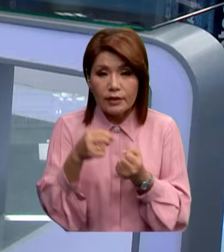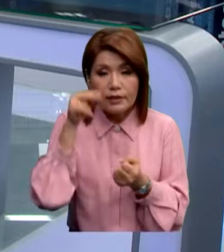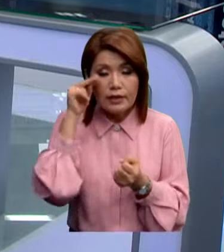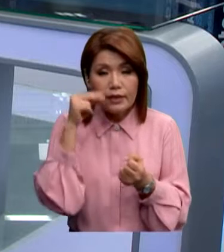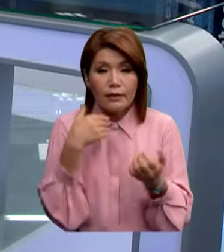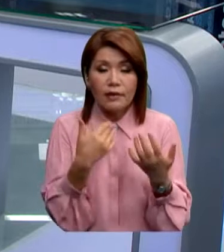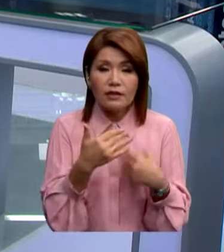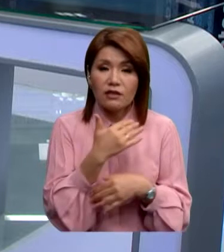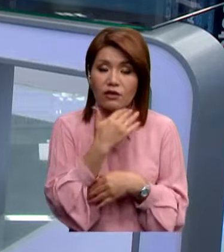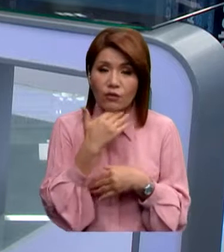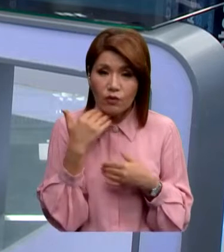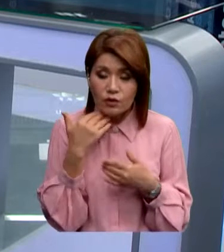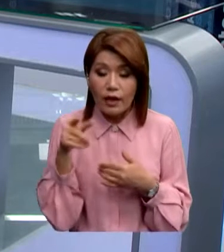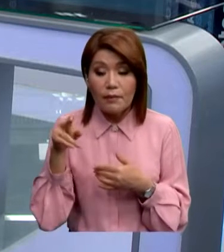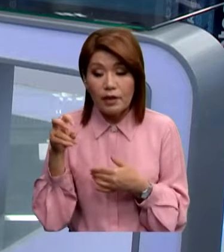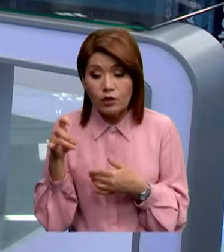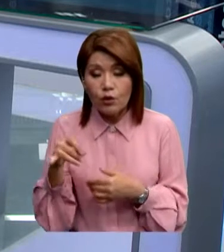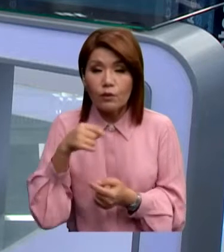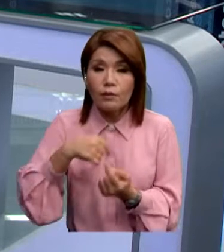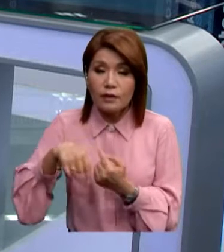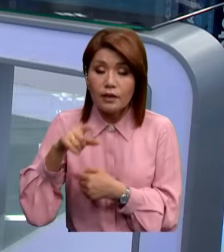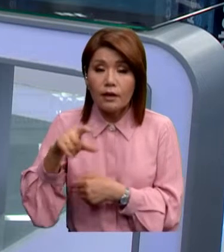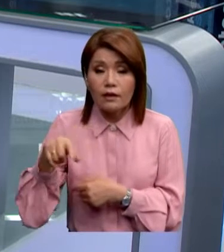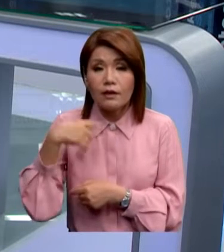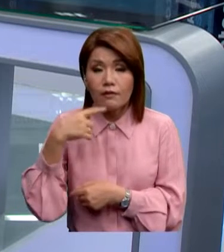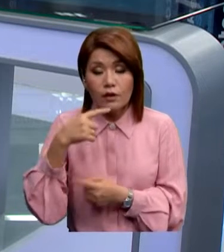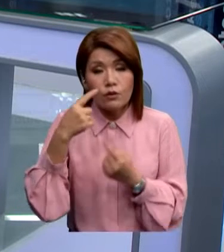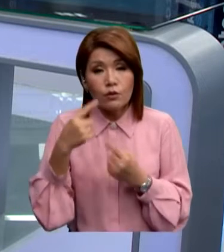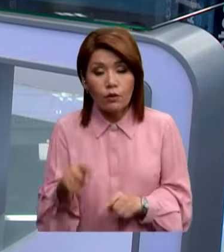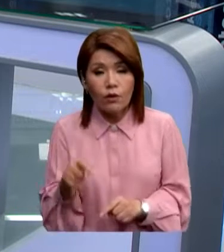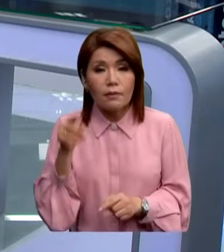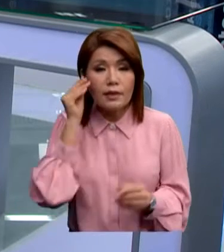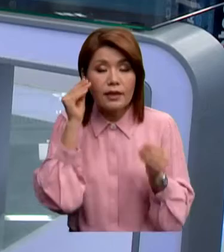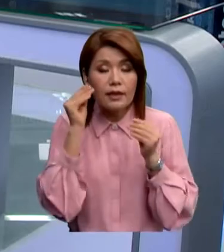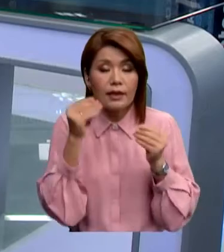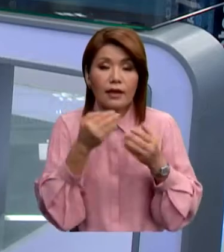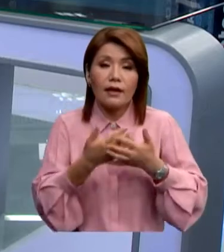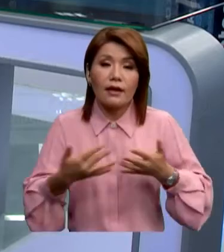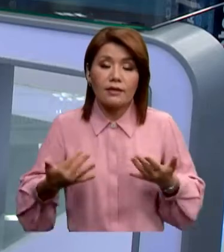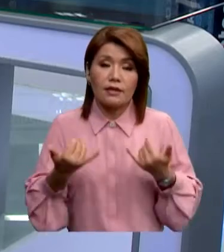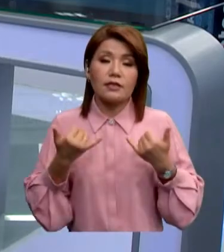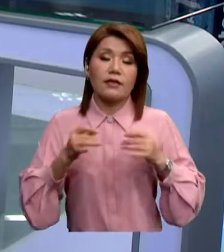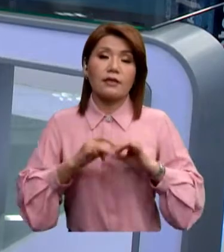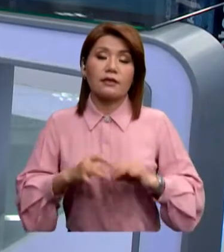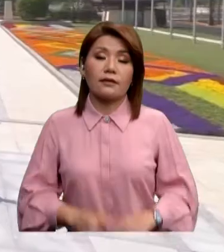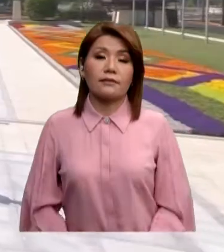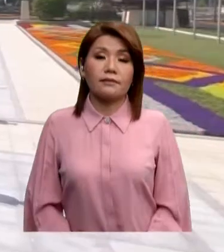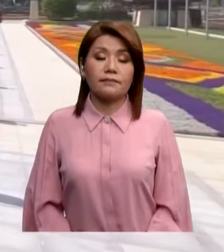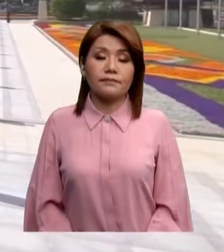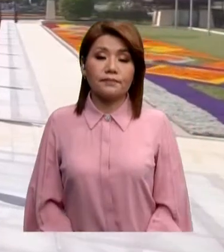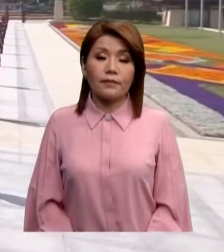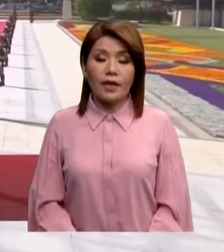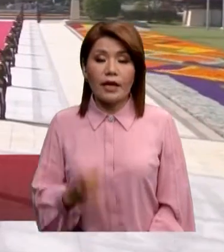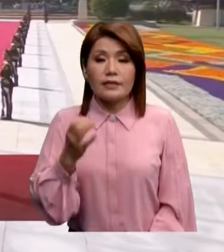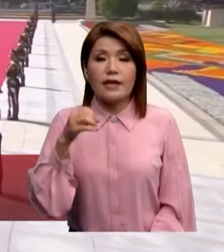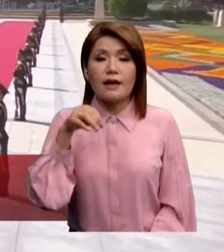Китаем, политологи и бизнес-сообщество говорит о другом. Мнение экспертов выслушал Жанат Турсунов.